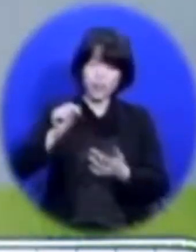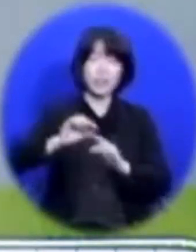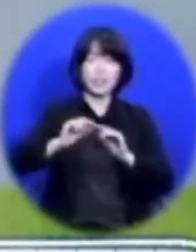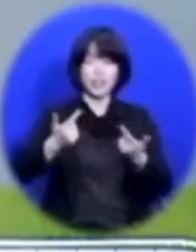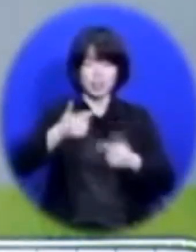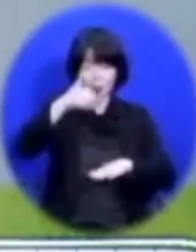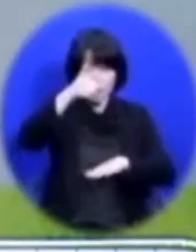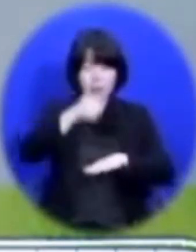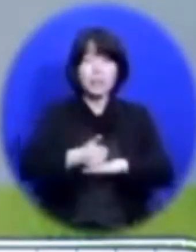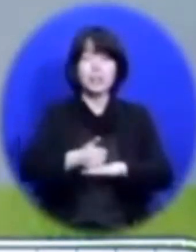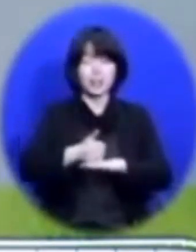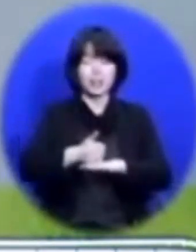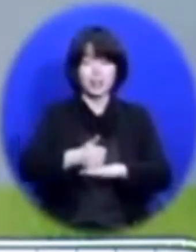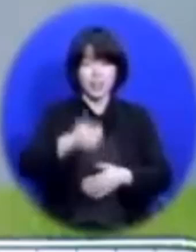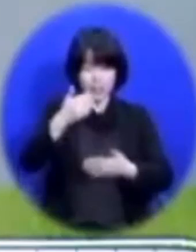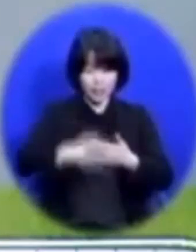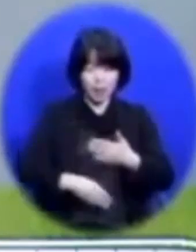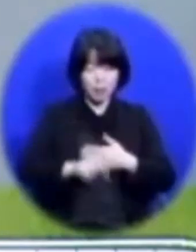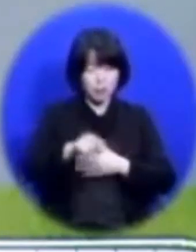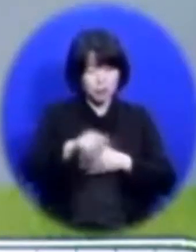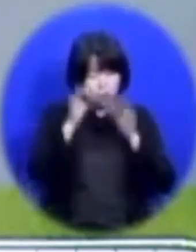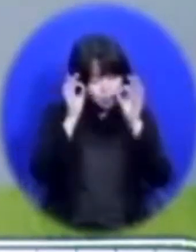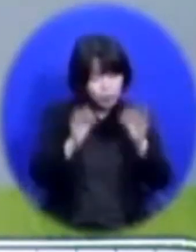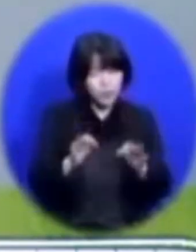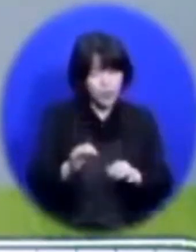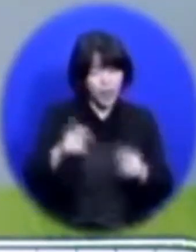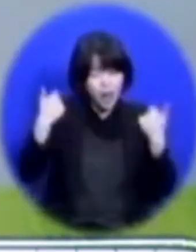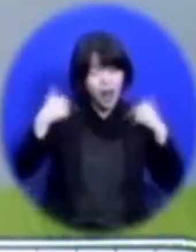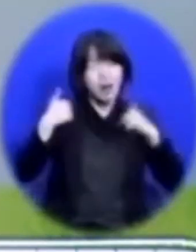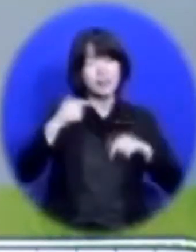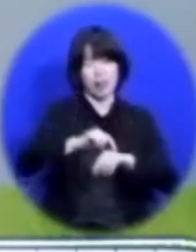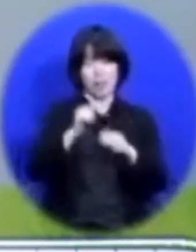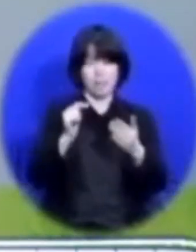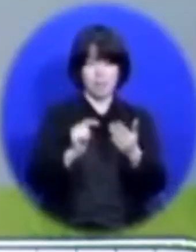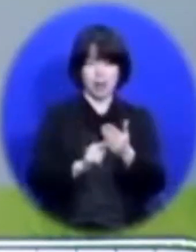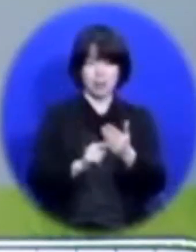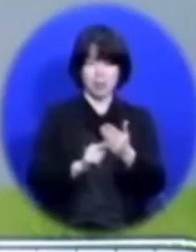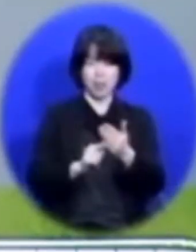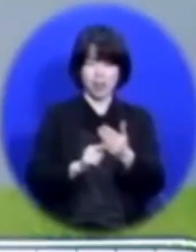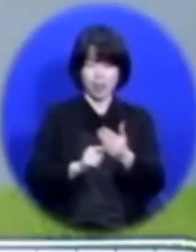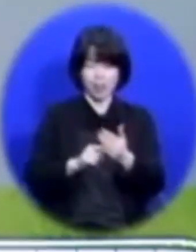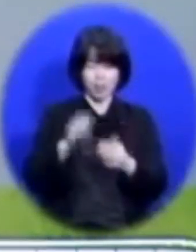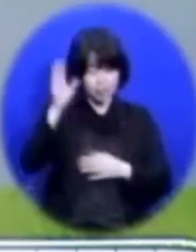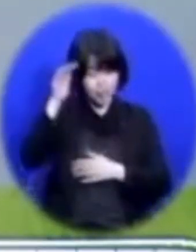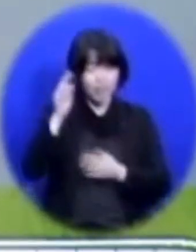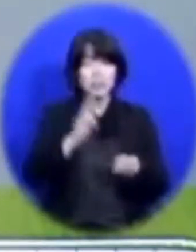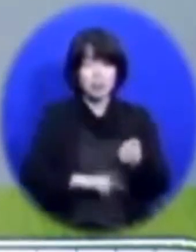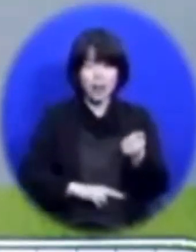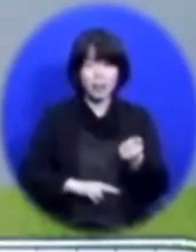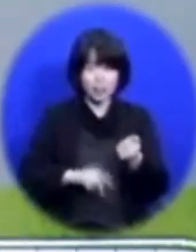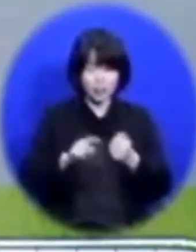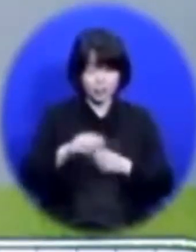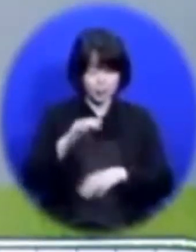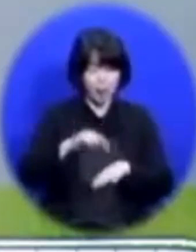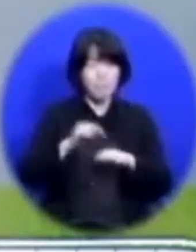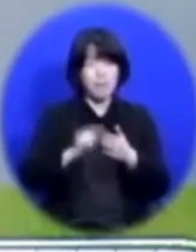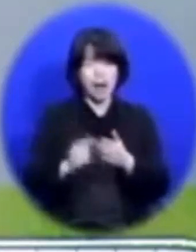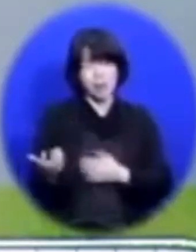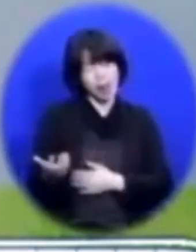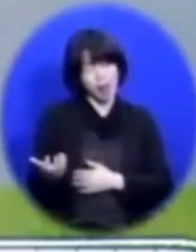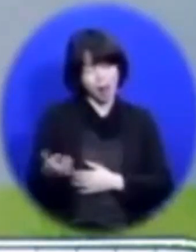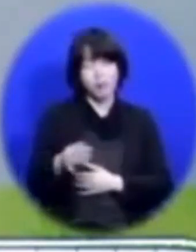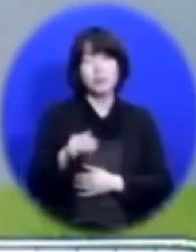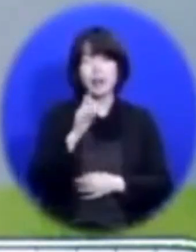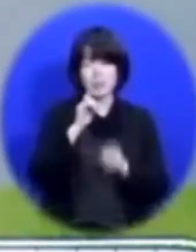가장못생겼고아무도 선택하지않았기때문이었다.그녀는강아지를팔 때마다슬픔을느낀다고